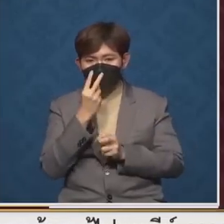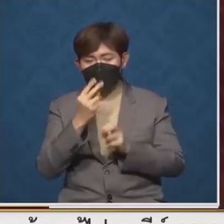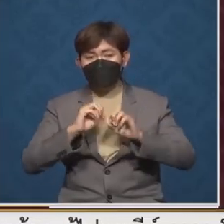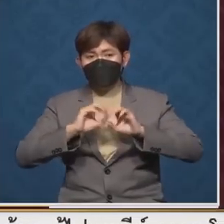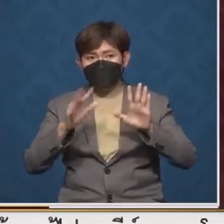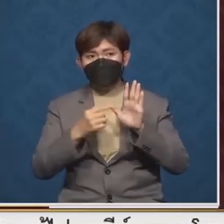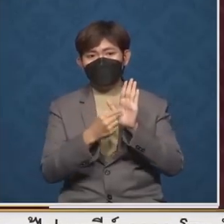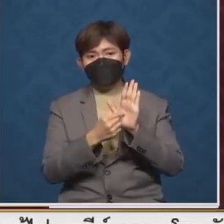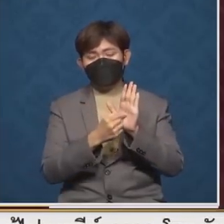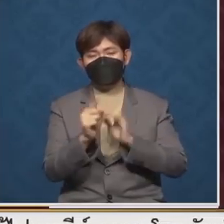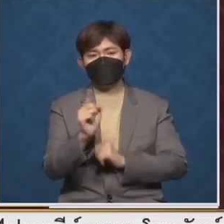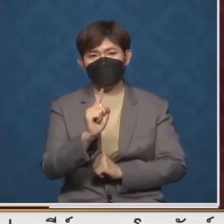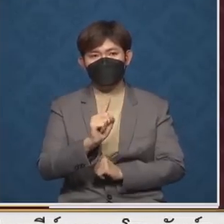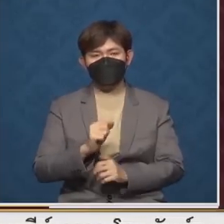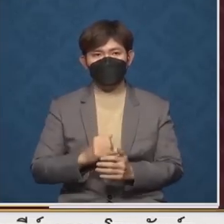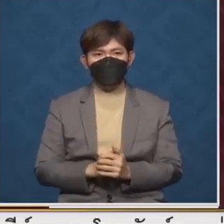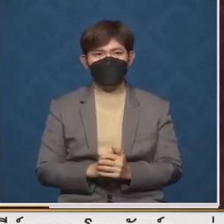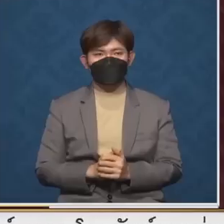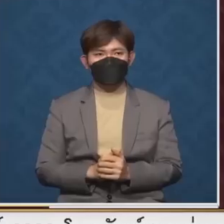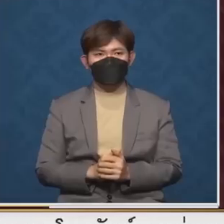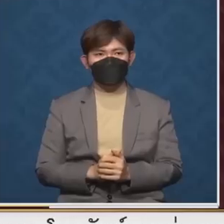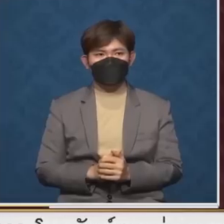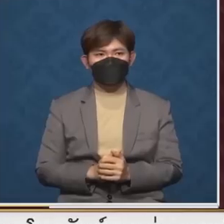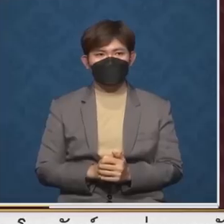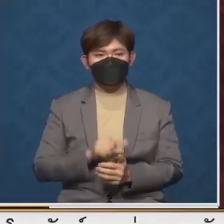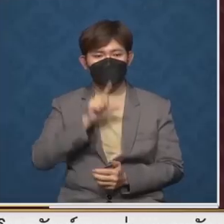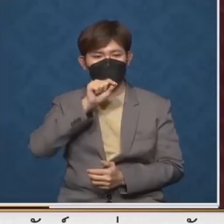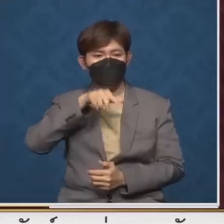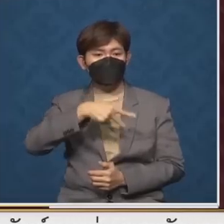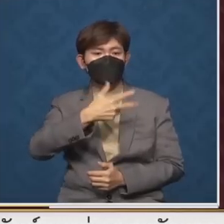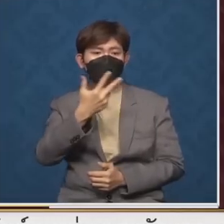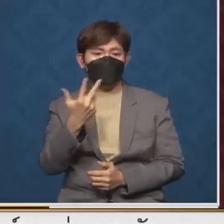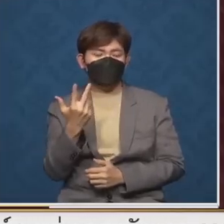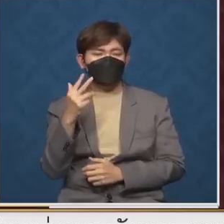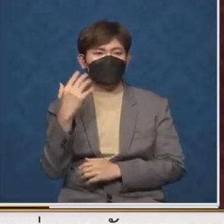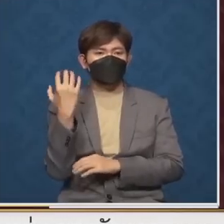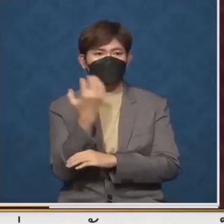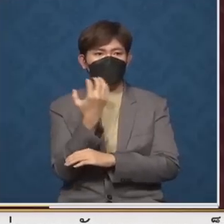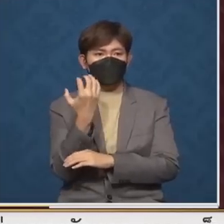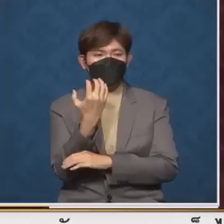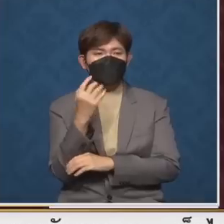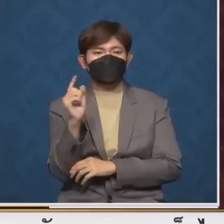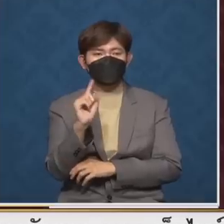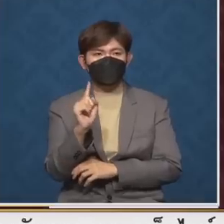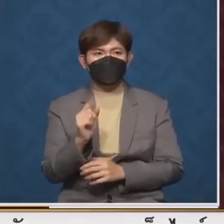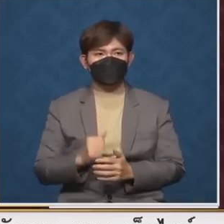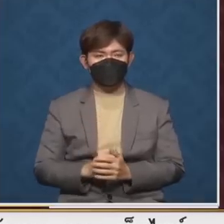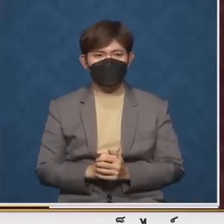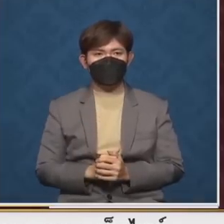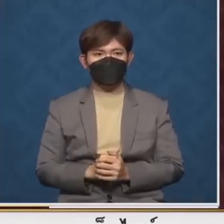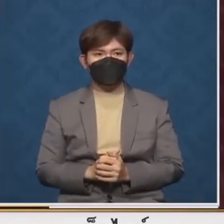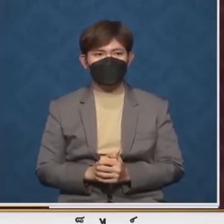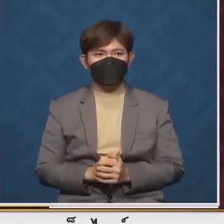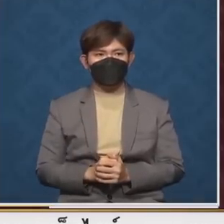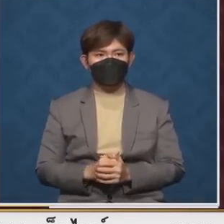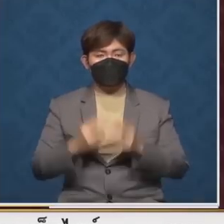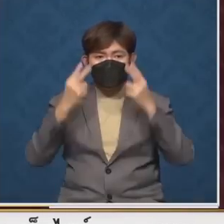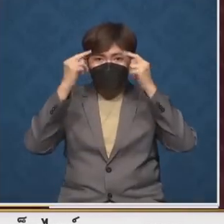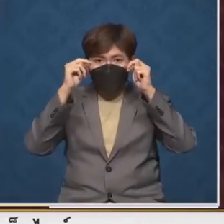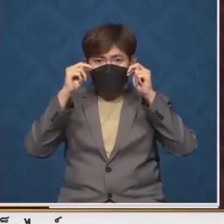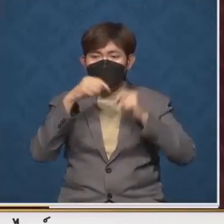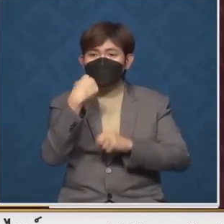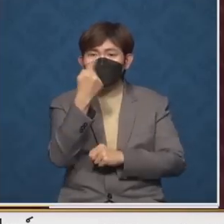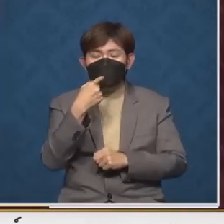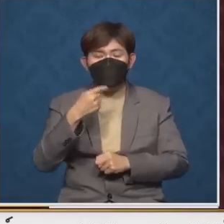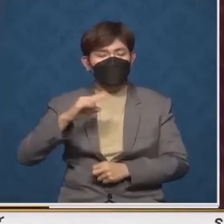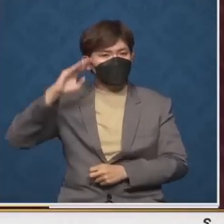วสำนขาวนั้นก็คือไยPBS บอกว่า นายกก็หมายถงผลเอกพยุทธ์นะ